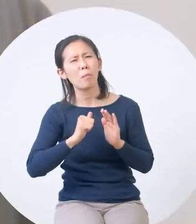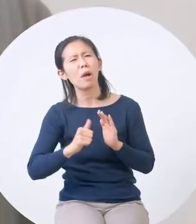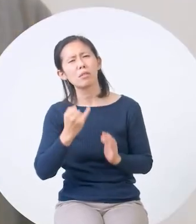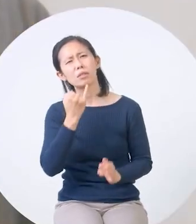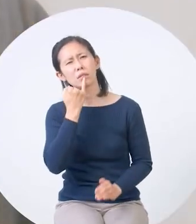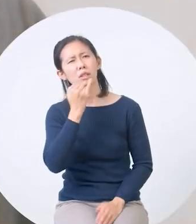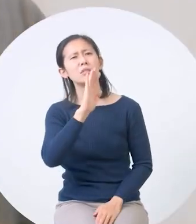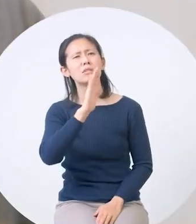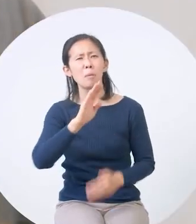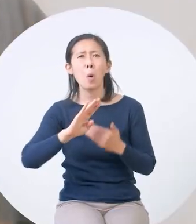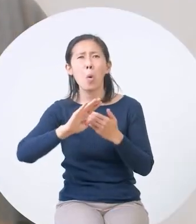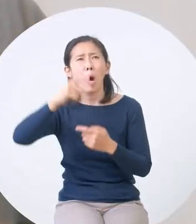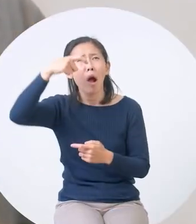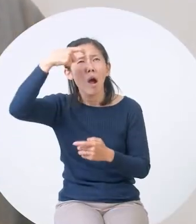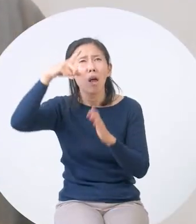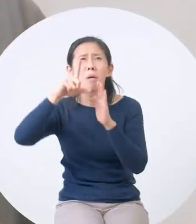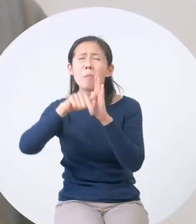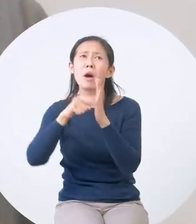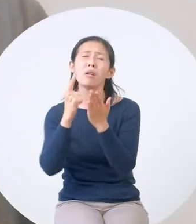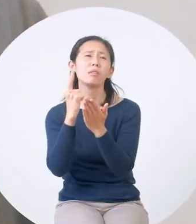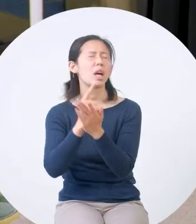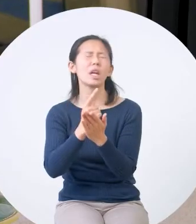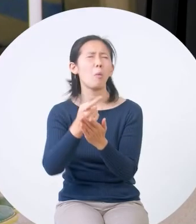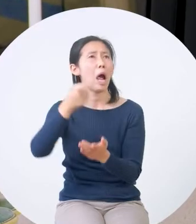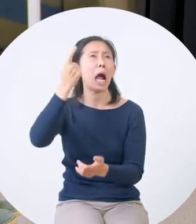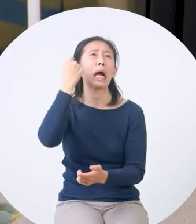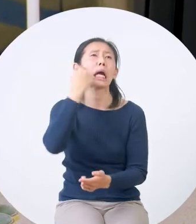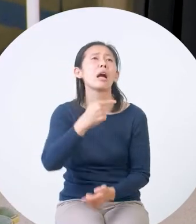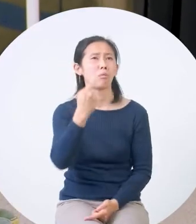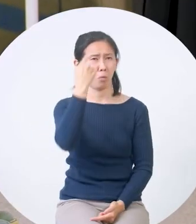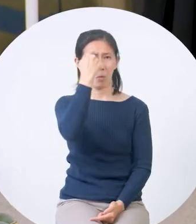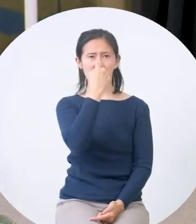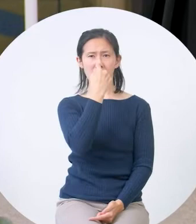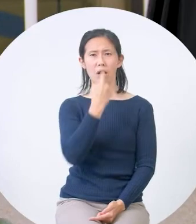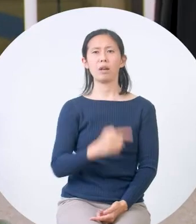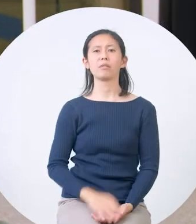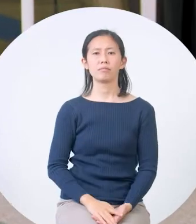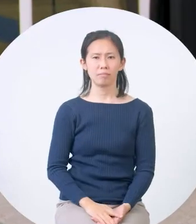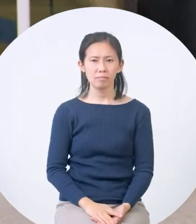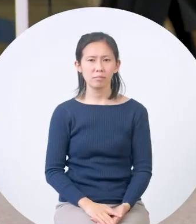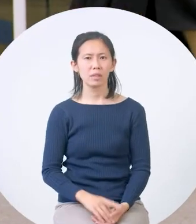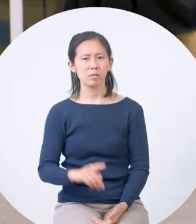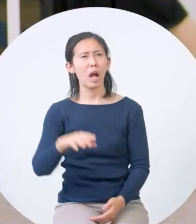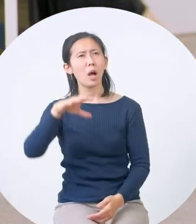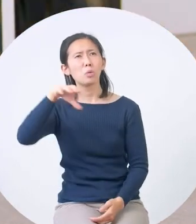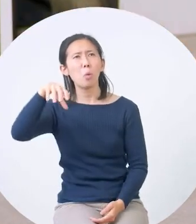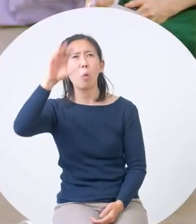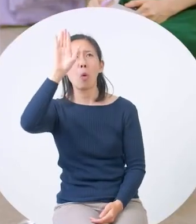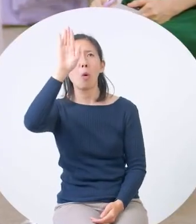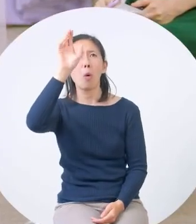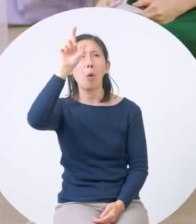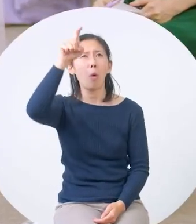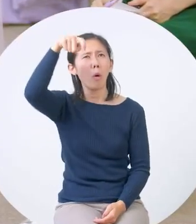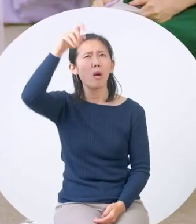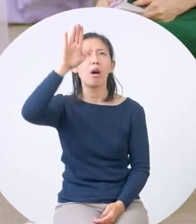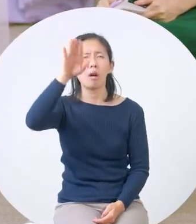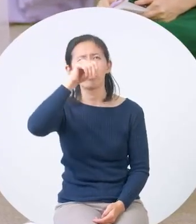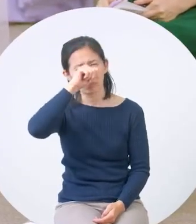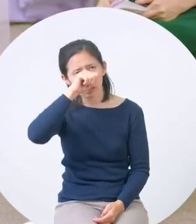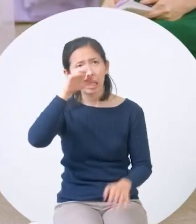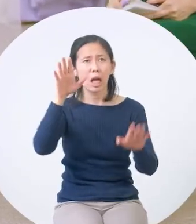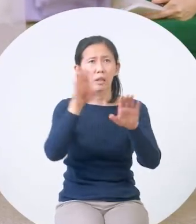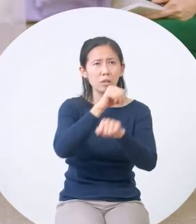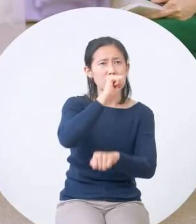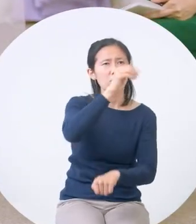でもあそこ怪我するなってちょっと思ったんですよね。 となるとどこにつけるのがベストですか。なくすのがいいの